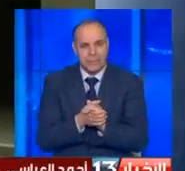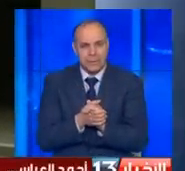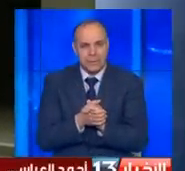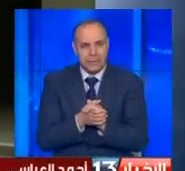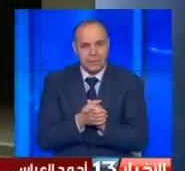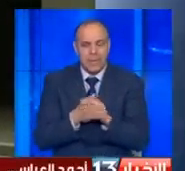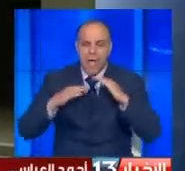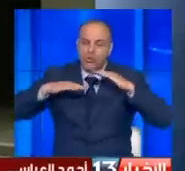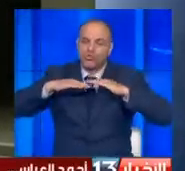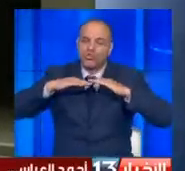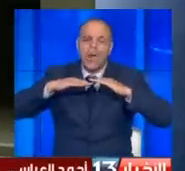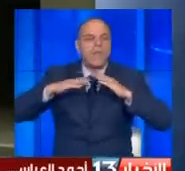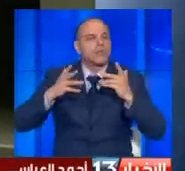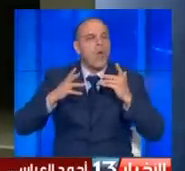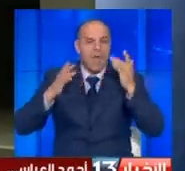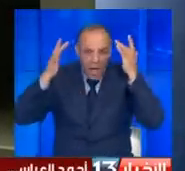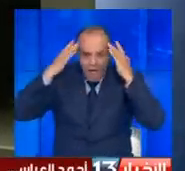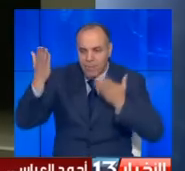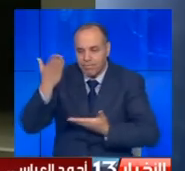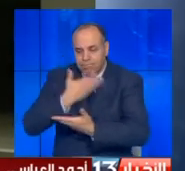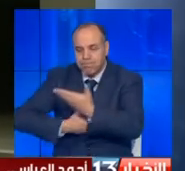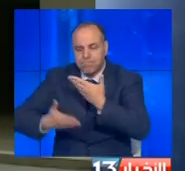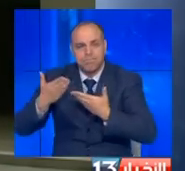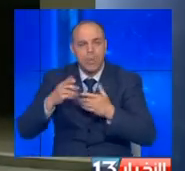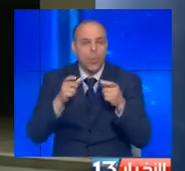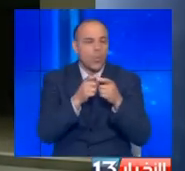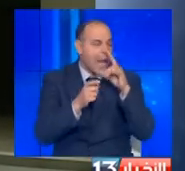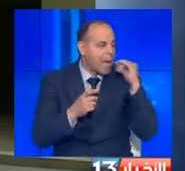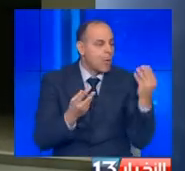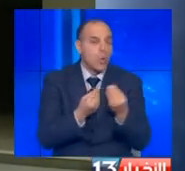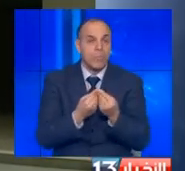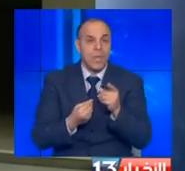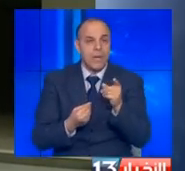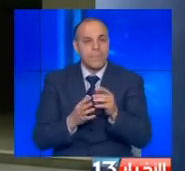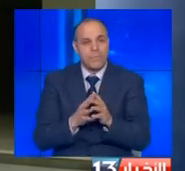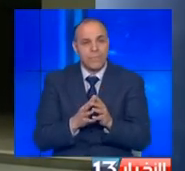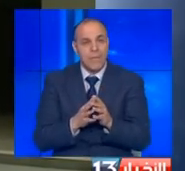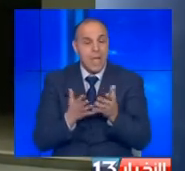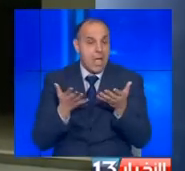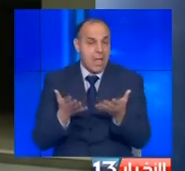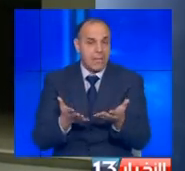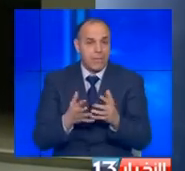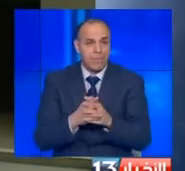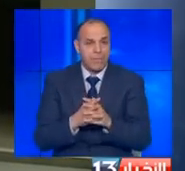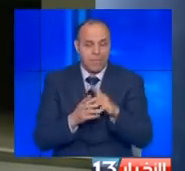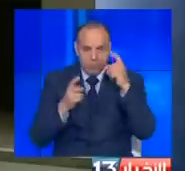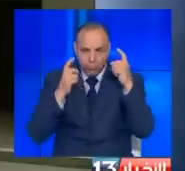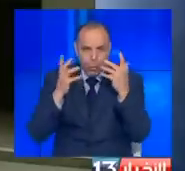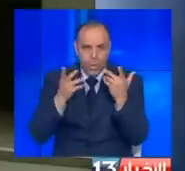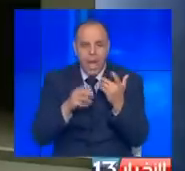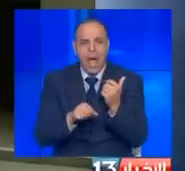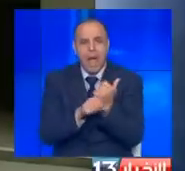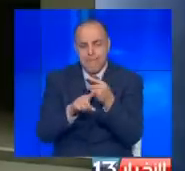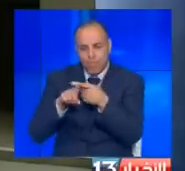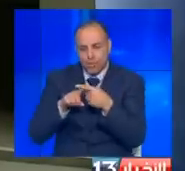الثقه في التعاون الكبير مختلف الدول العربيه وهذا طبعا اه نظرا لذلك الامر